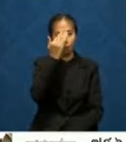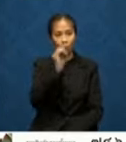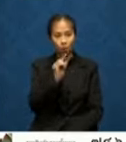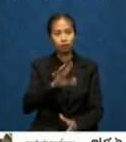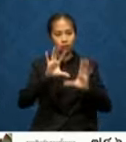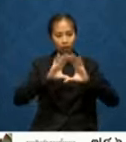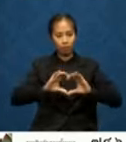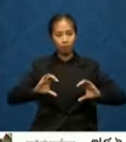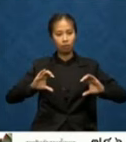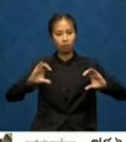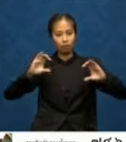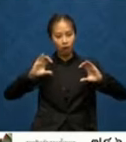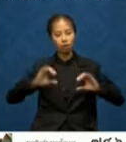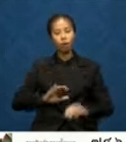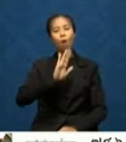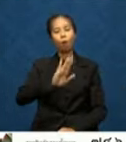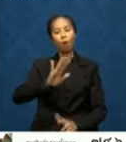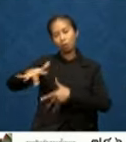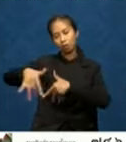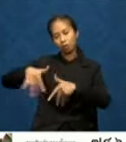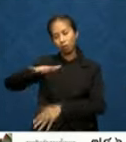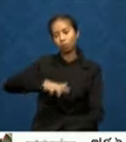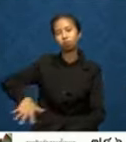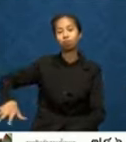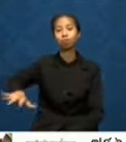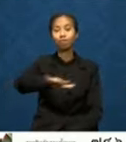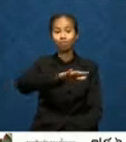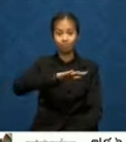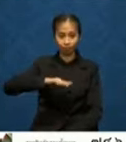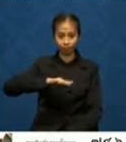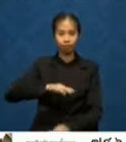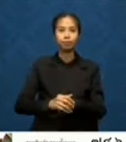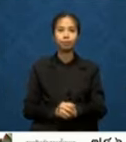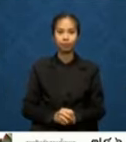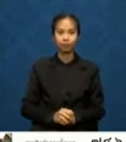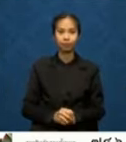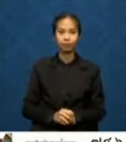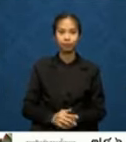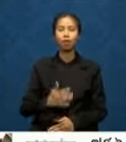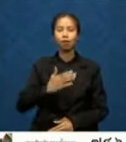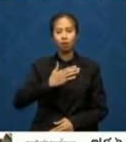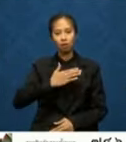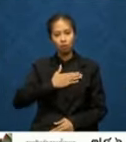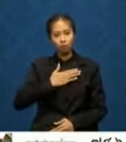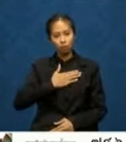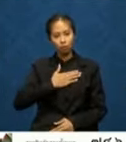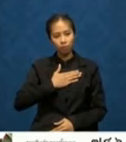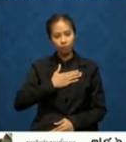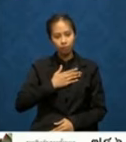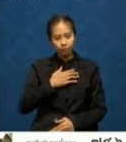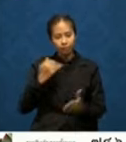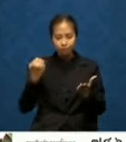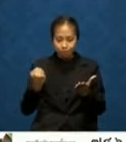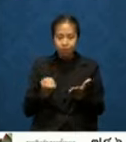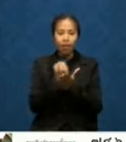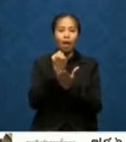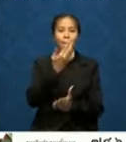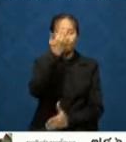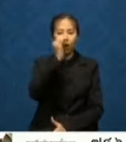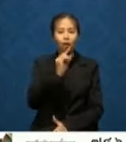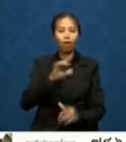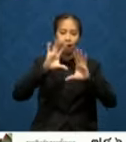เป็นรัฐบาลของประชาชนทั้งปวงอย่างไรก็ตามกับผมก็เห็นเป็นสิ่งที่น่าเสียดายในคำแถลงของรั